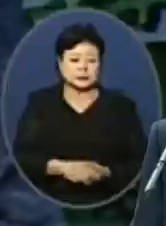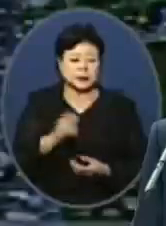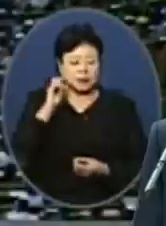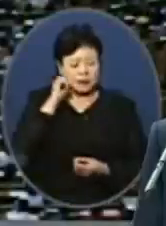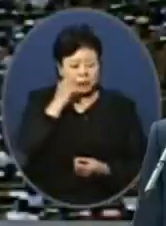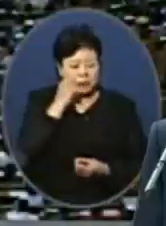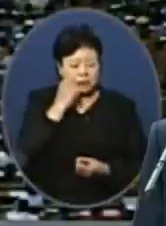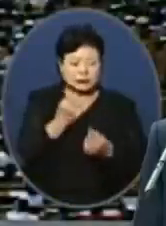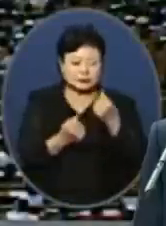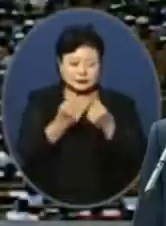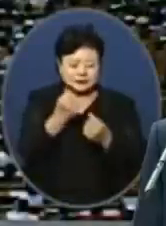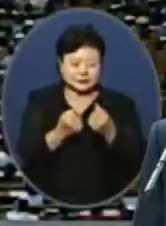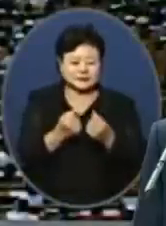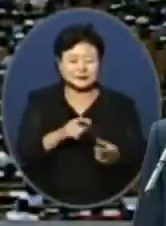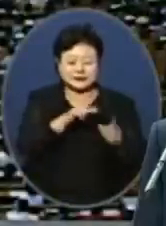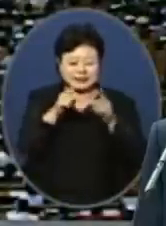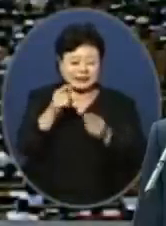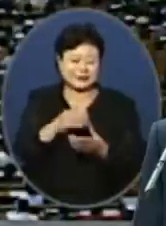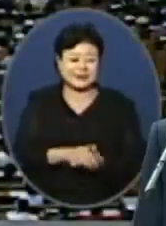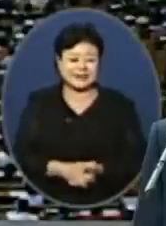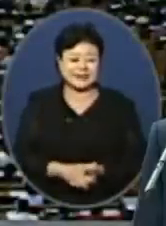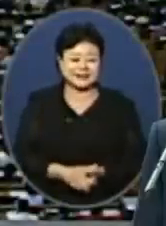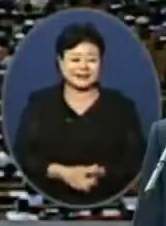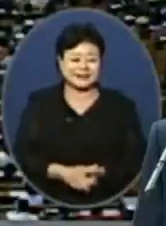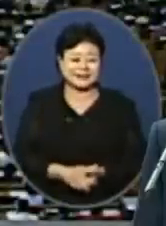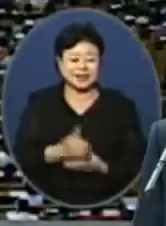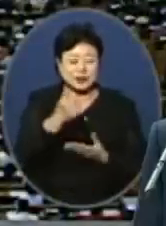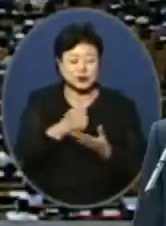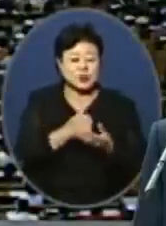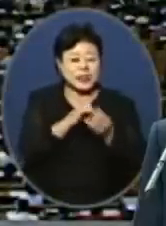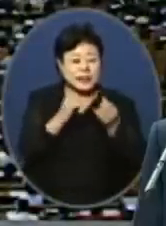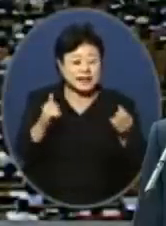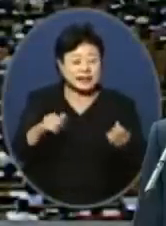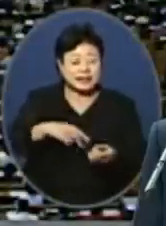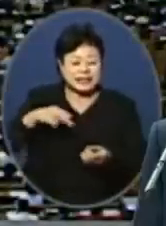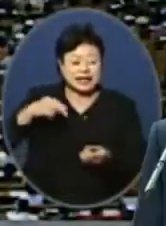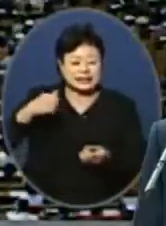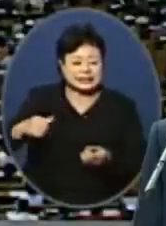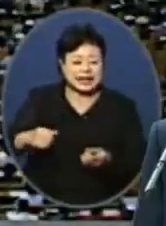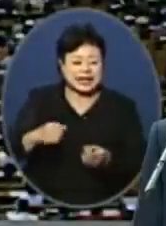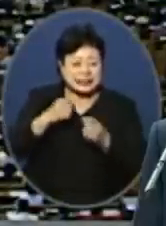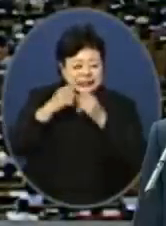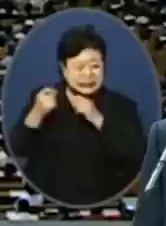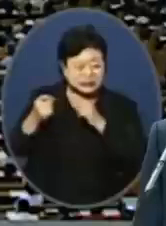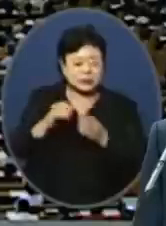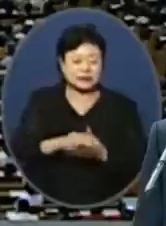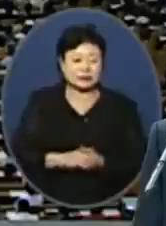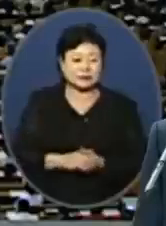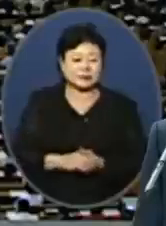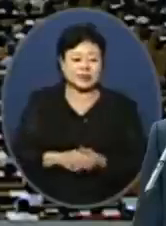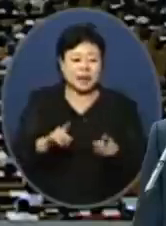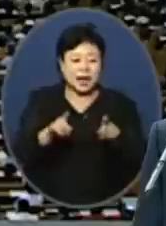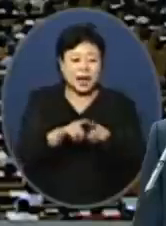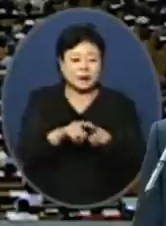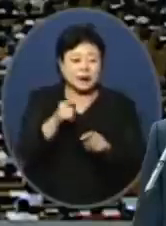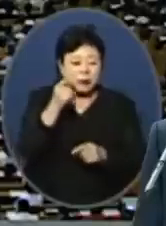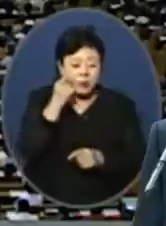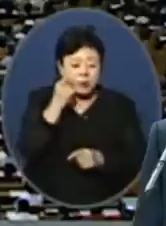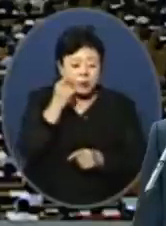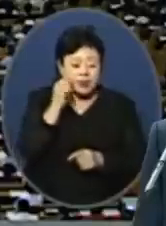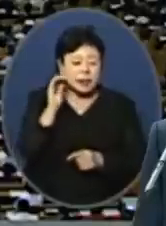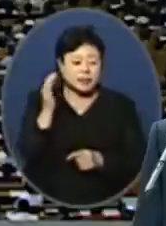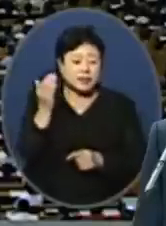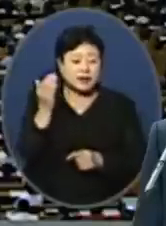어려운 삶인 것입니다. 죄인, 탕자, 사기꾼 등과는 함께할 수 없다고 하는데 그렇게